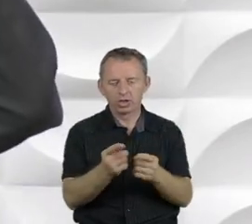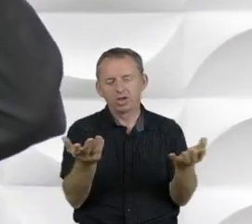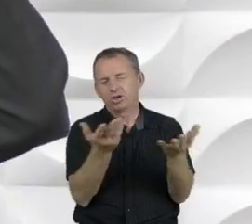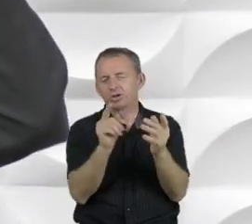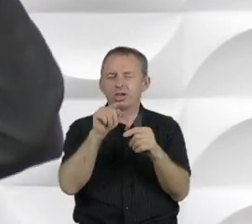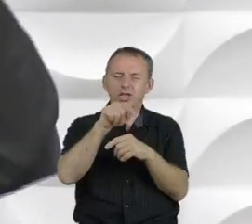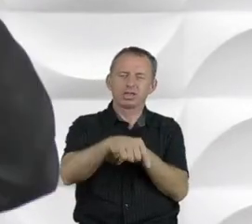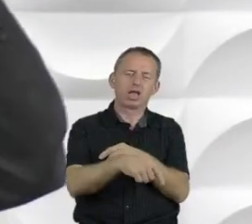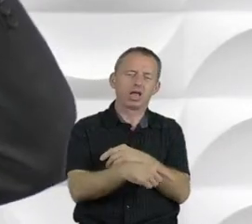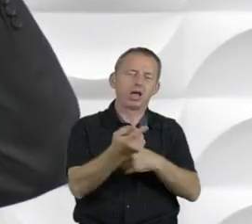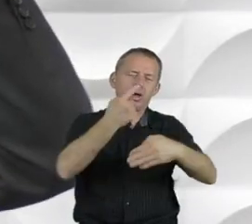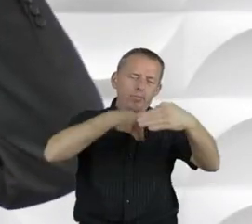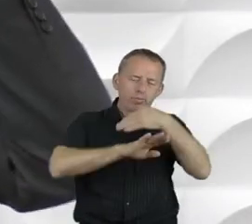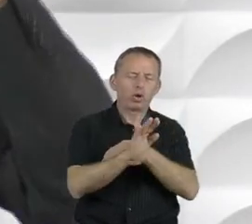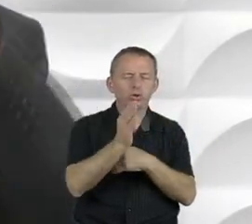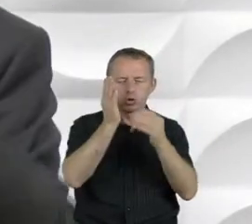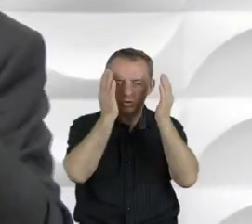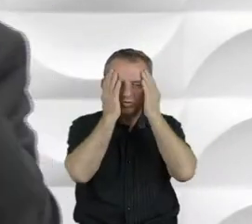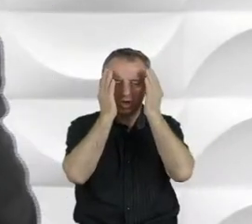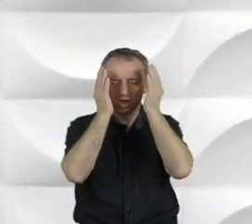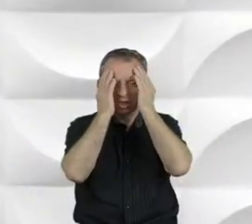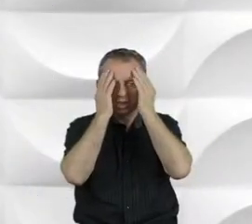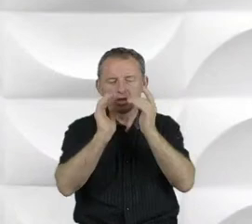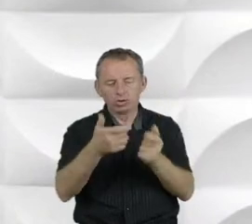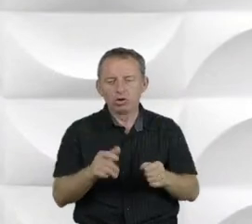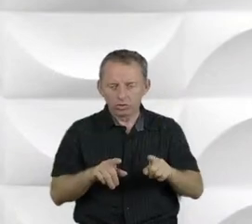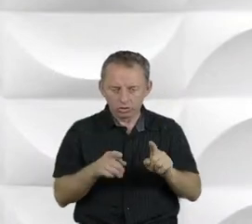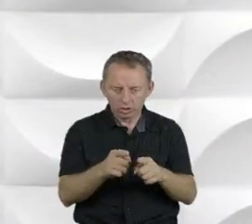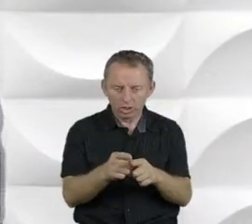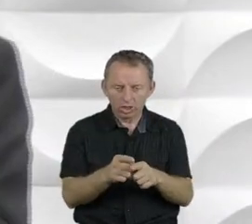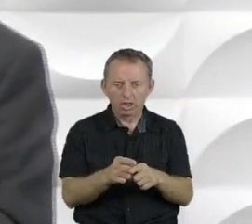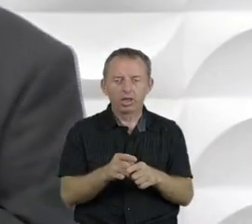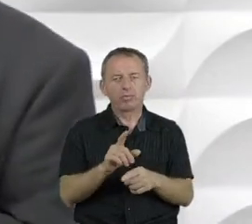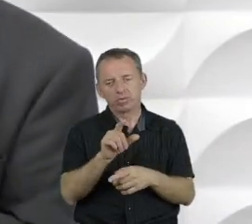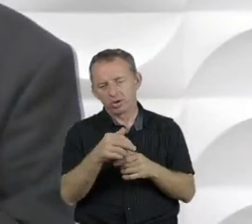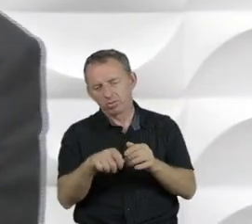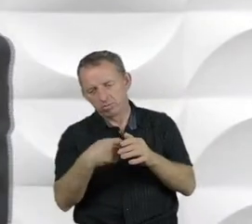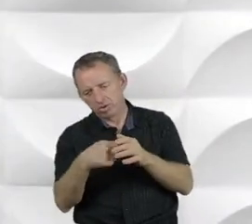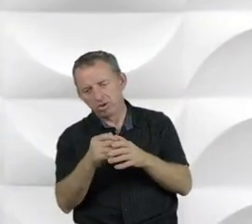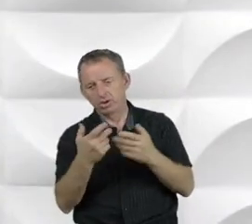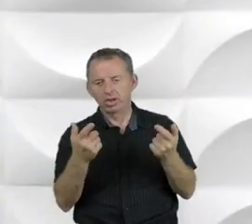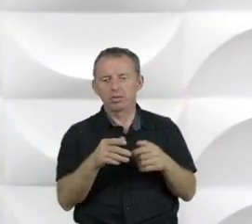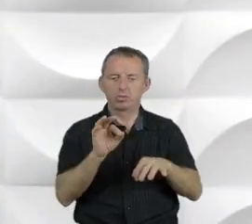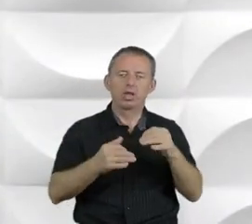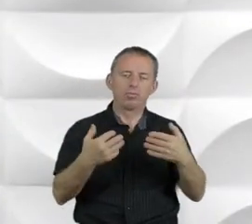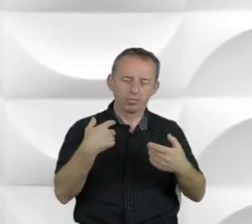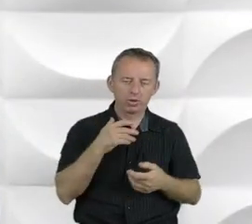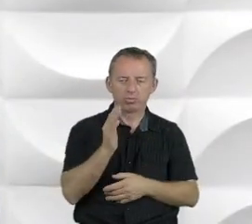w podświadomości coś się działo, procesy jakieś były, a później